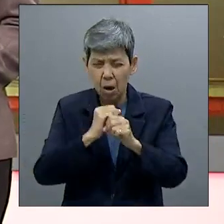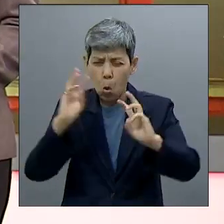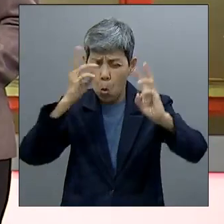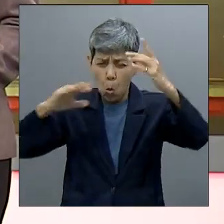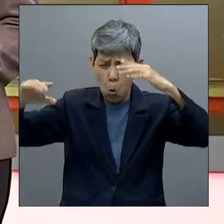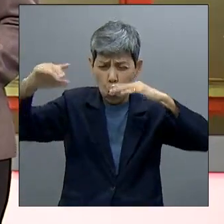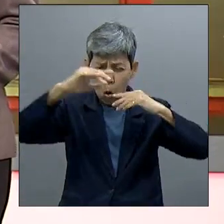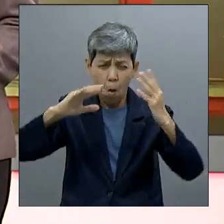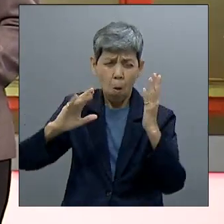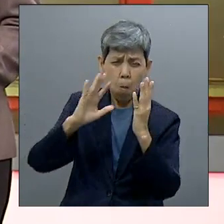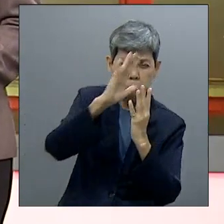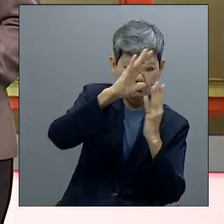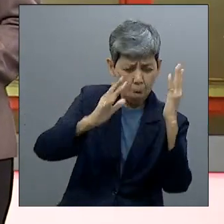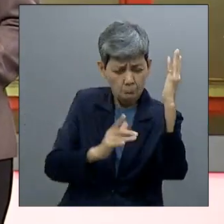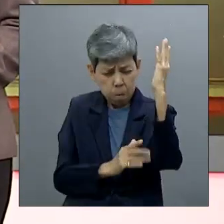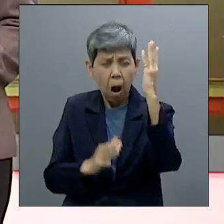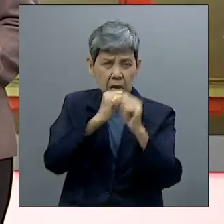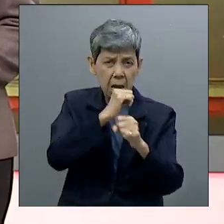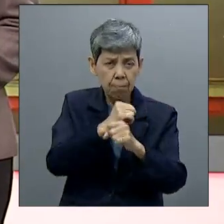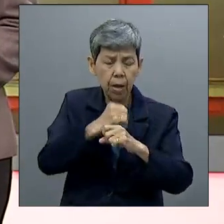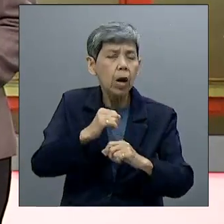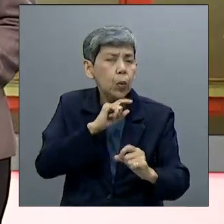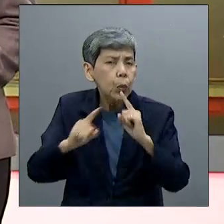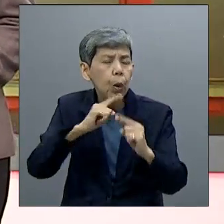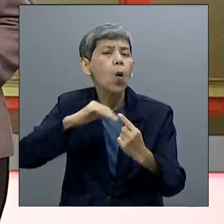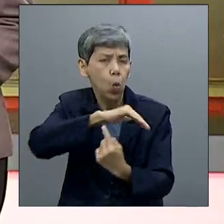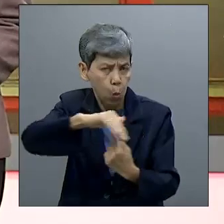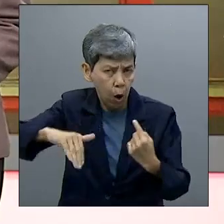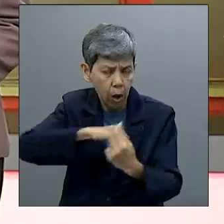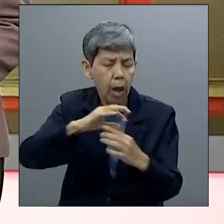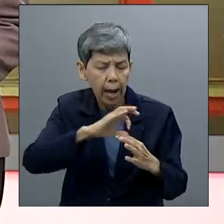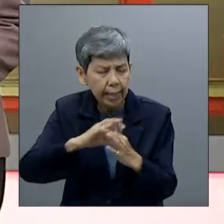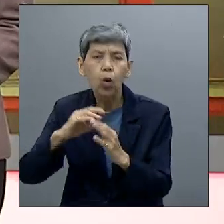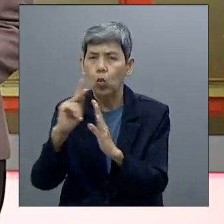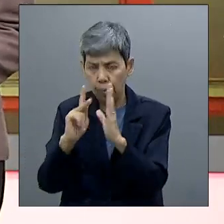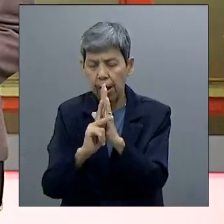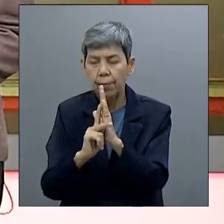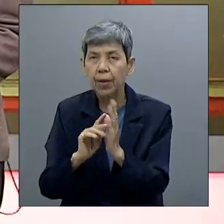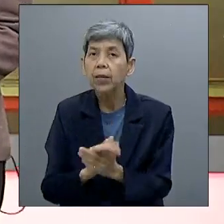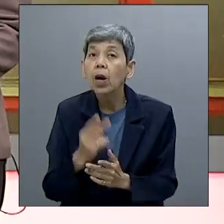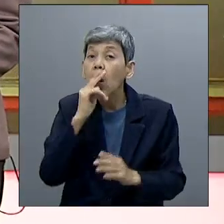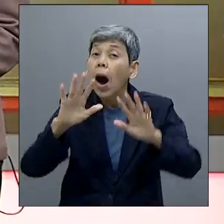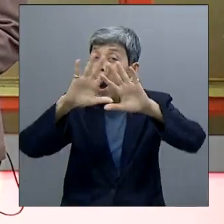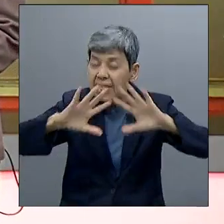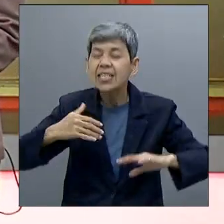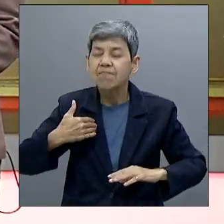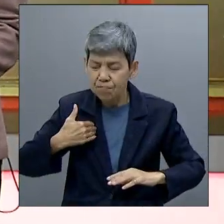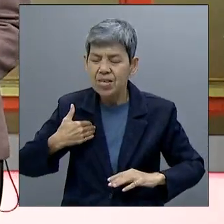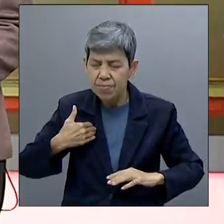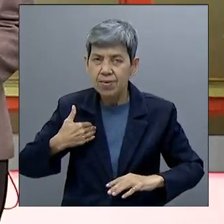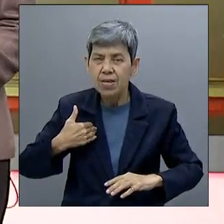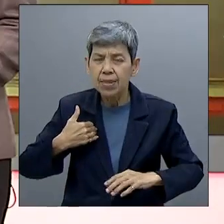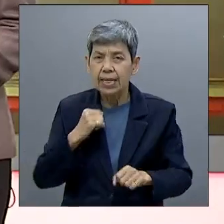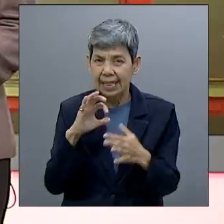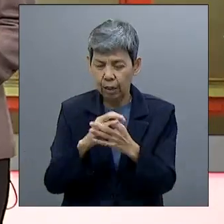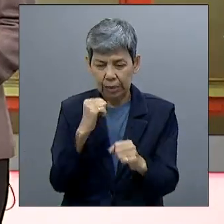หมอกควันข้ามแดนปี 2002ซึ่งเป็นข้อตกลงทางสิ่งแวดล้อมที่มีผลผูกพันทางกฎหมายนะคะแล้วจริงๆอาเซียนเองก็มีหลายกลไกด้วย